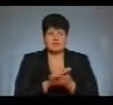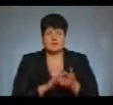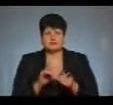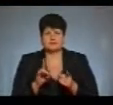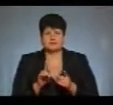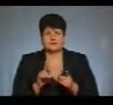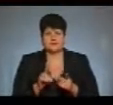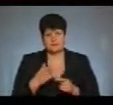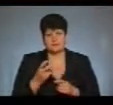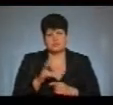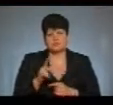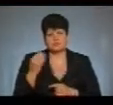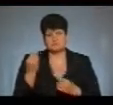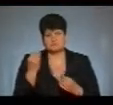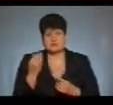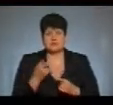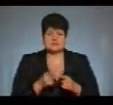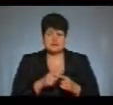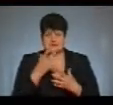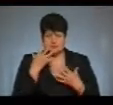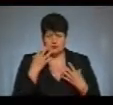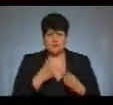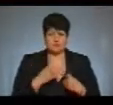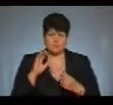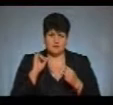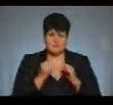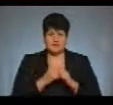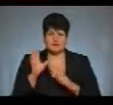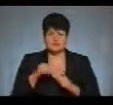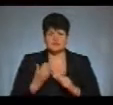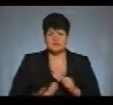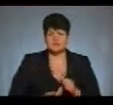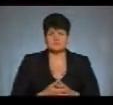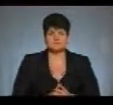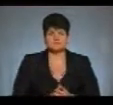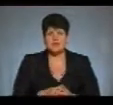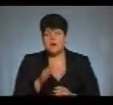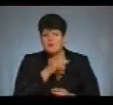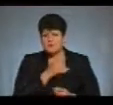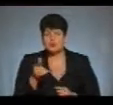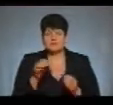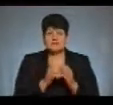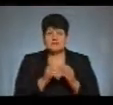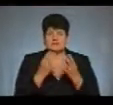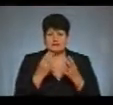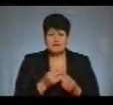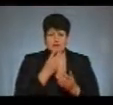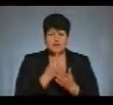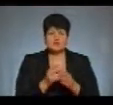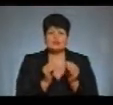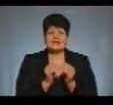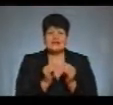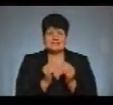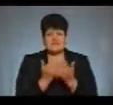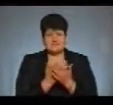розвеселитися і щоб було цікавіше. Такі заходи є незабутні, і я буду пам'ятати про них ціле життя. Протягом 10 днів покажуть 10 фільмів.